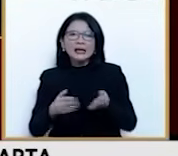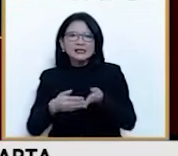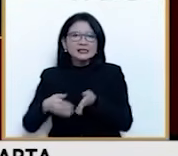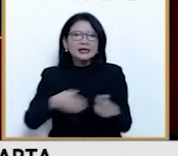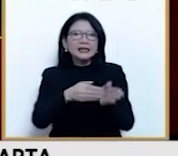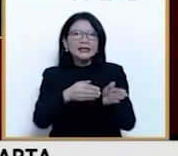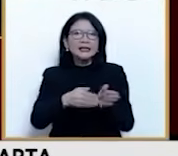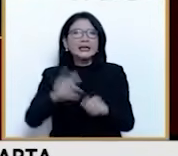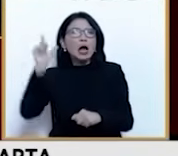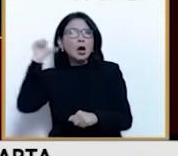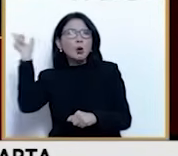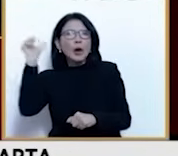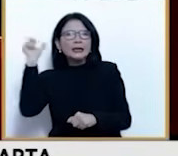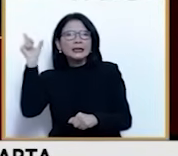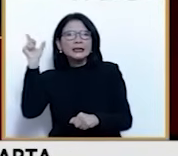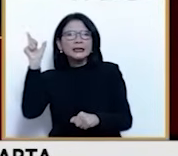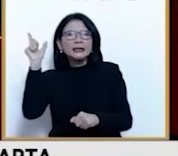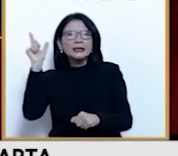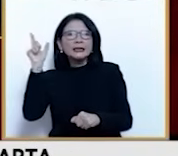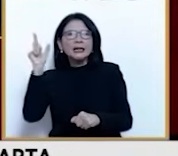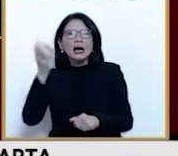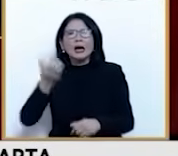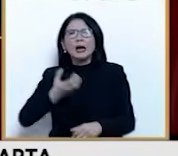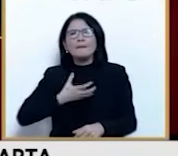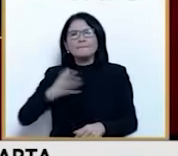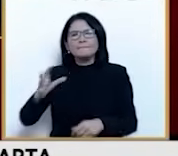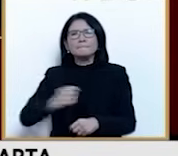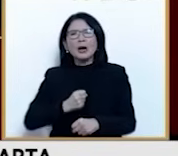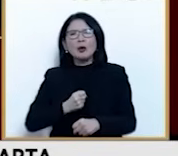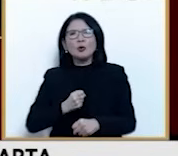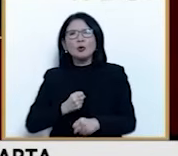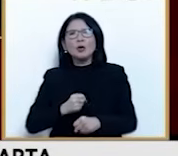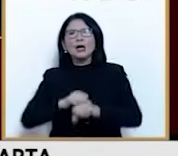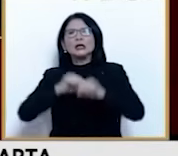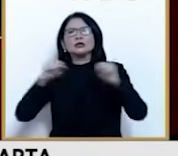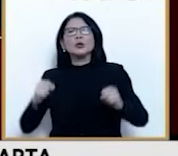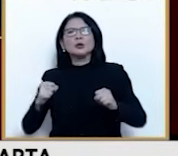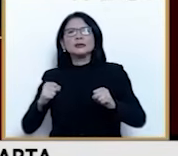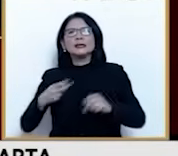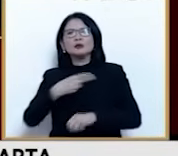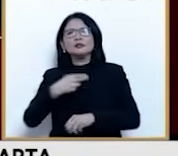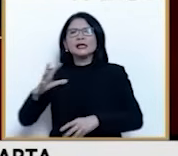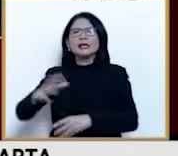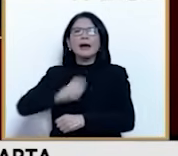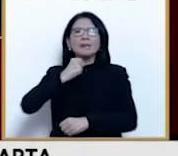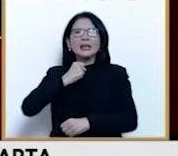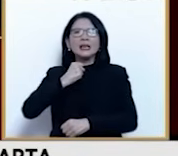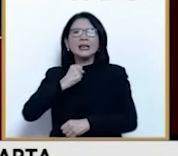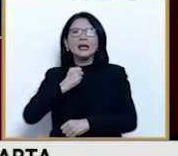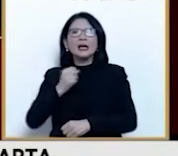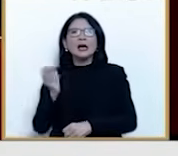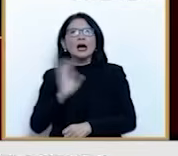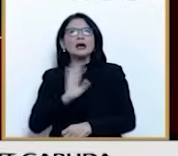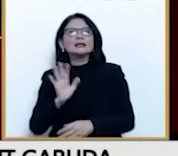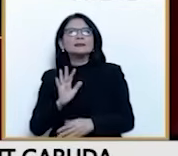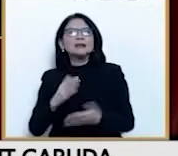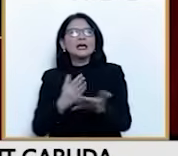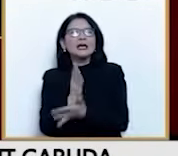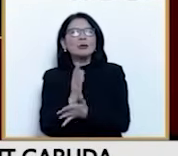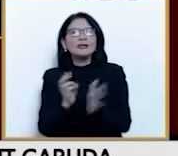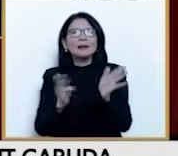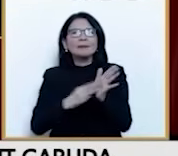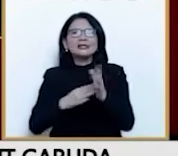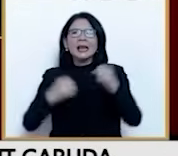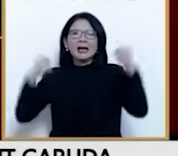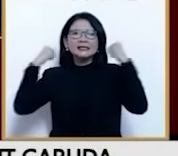asing yang berpotensi mengambil kedaulatan bangsa tanpa perang, tetapi melalui isu kesehatan, walaupun